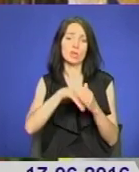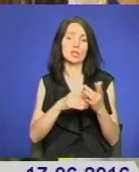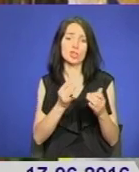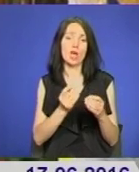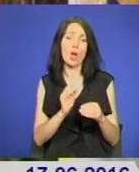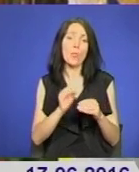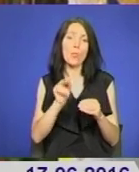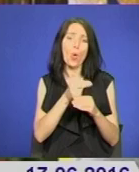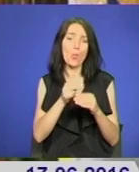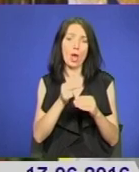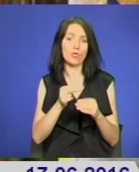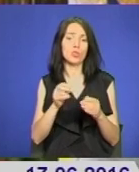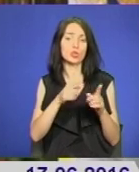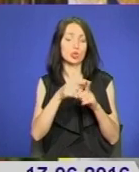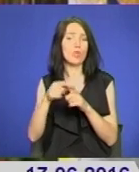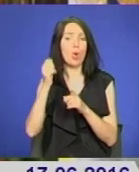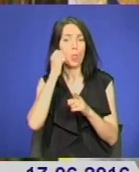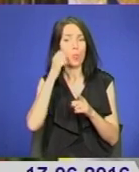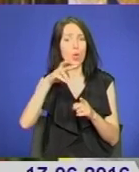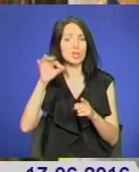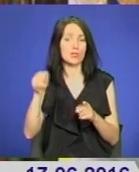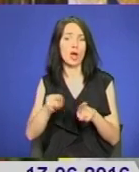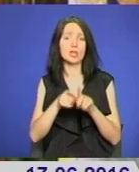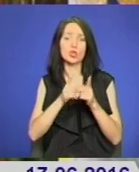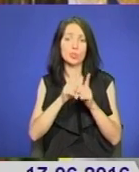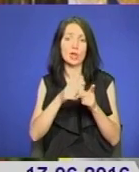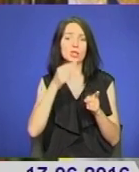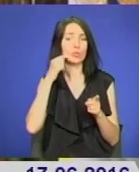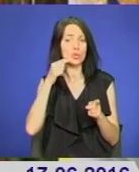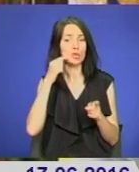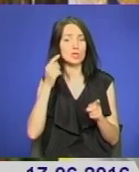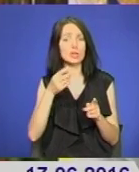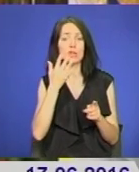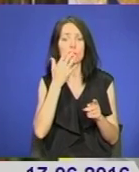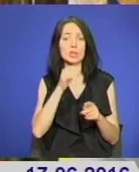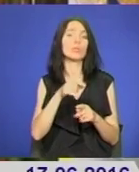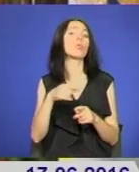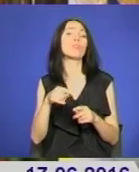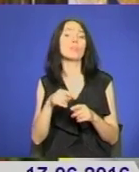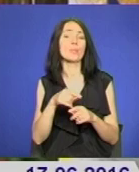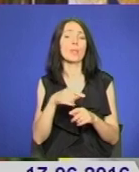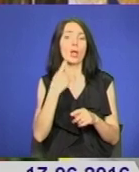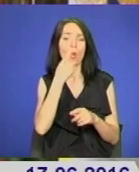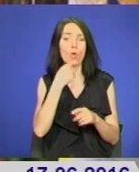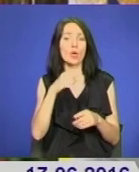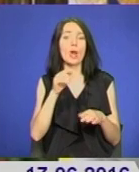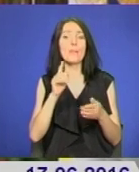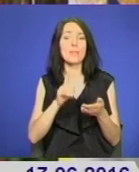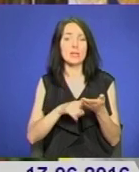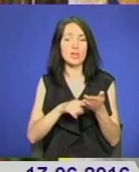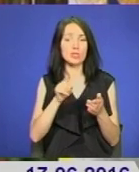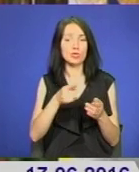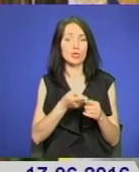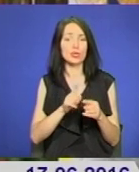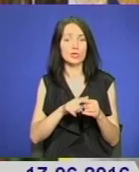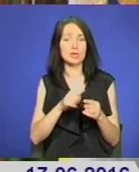І також переклад «Росія» і «російський» на іноземну мову. Підтвердженням того, що це є підтримано громадою міста